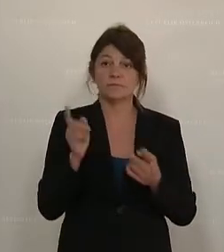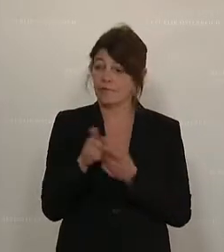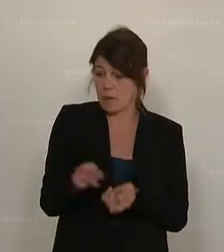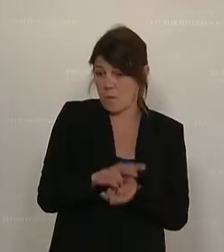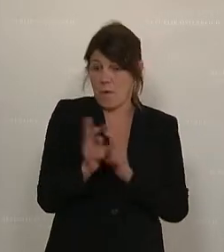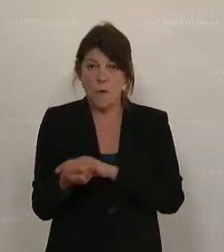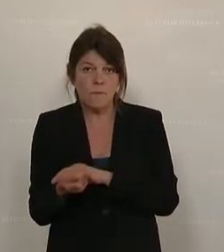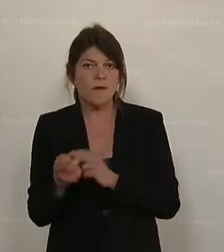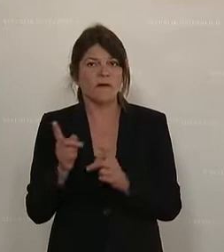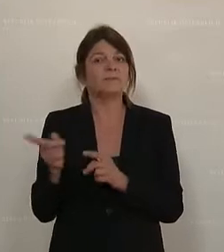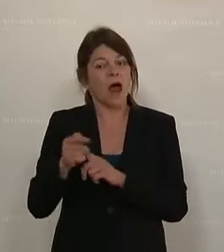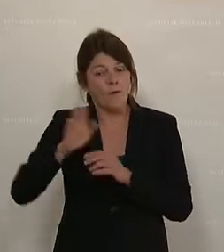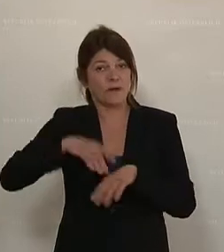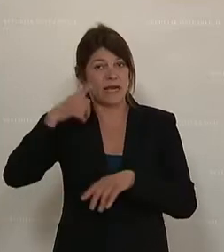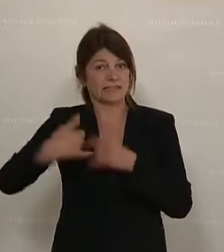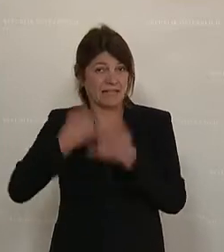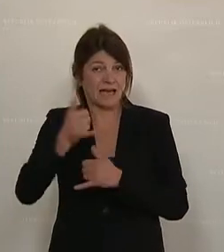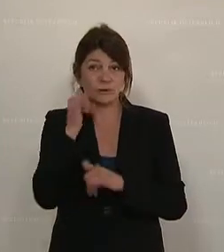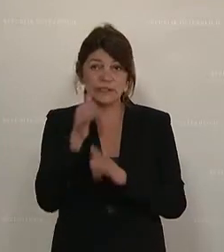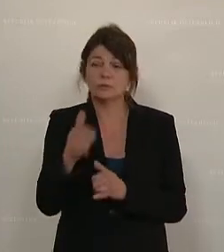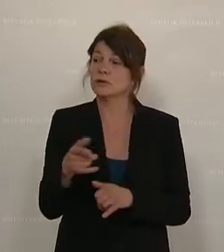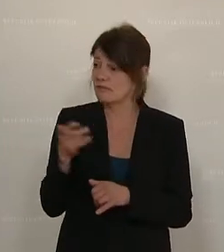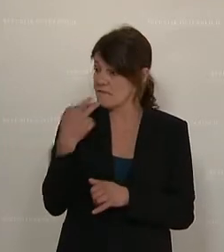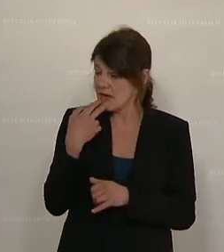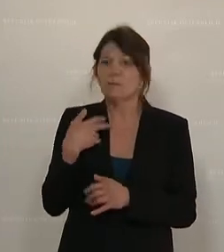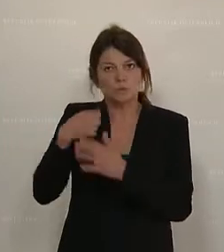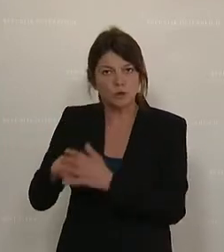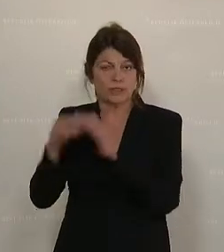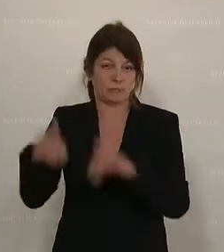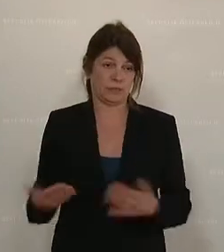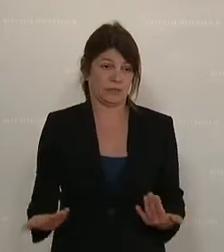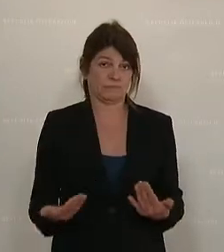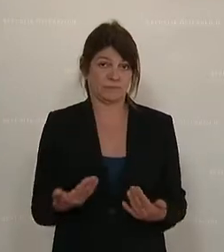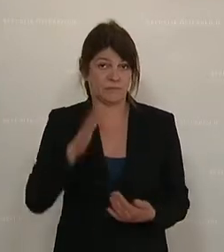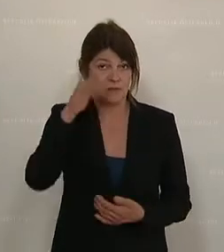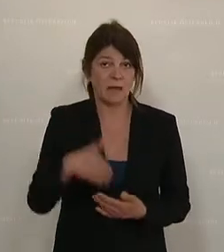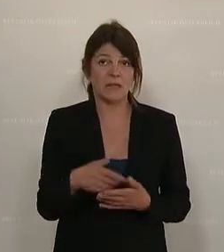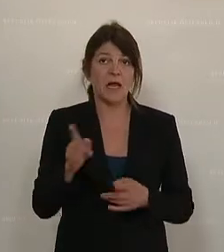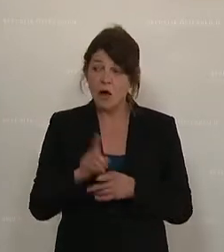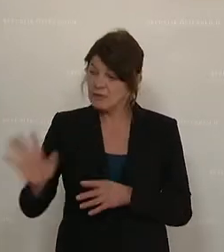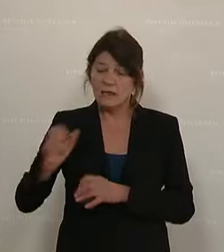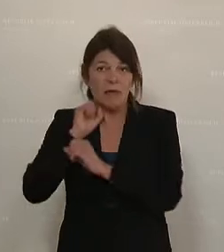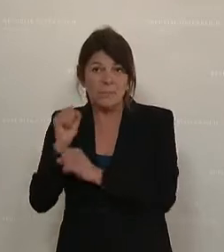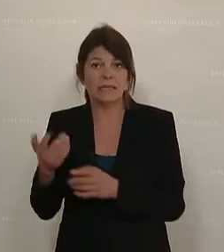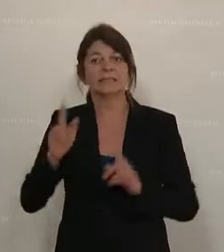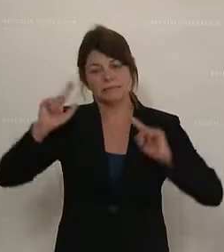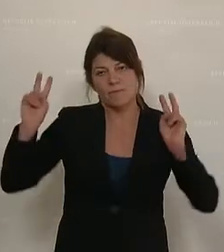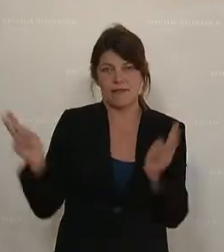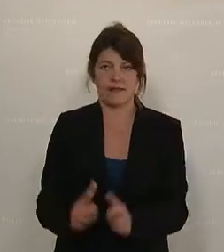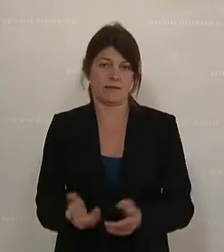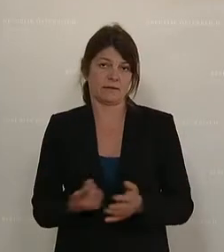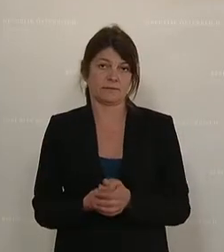zum Ganzjahrestourismus unterstützen müssen, damit wir auch Abhängigkeiten reduzieren